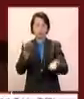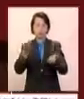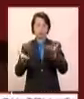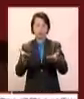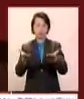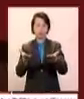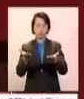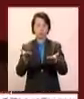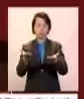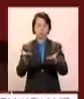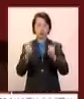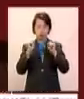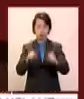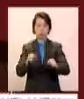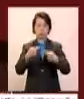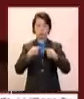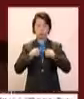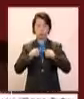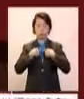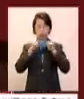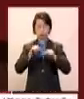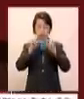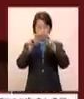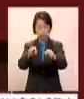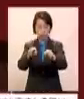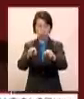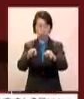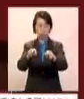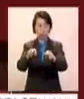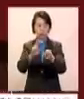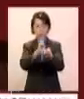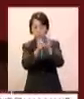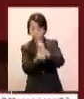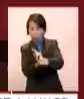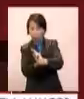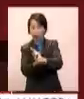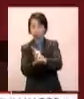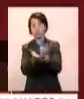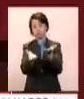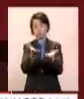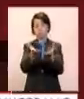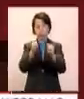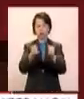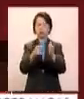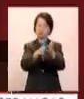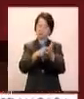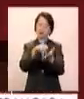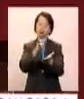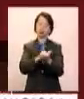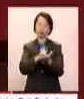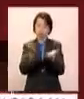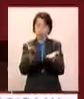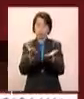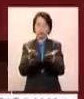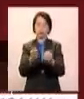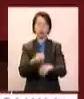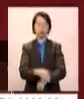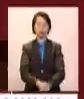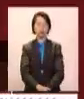Mungkinkah dapat saya lihat perubahan yang diperlukan ini.